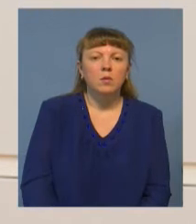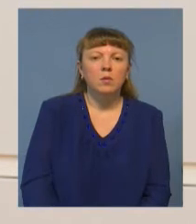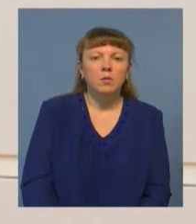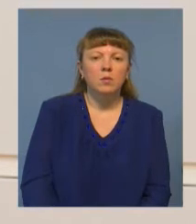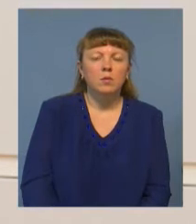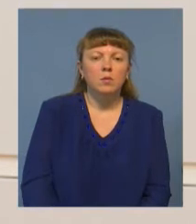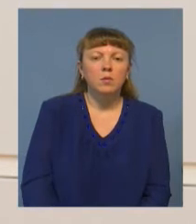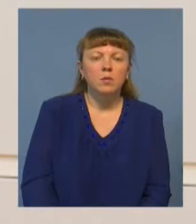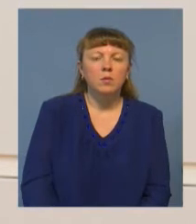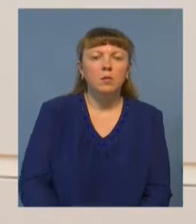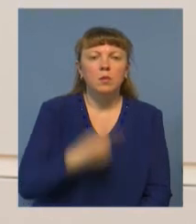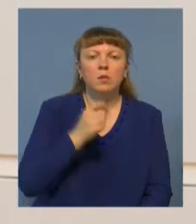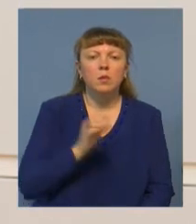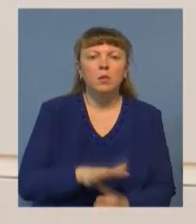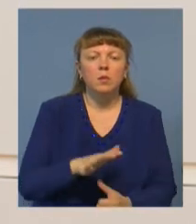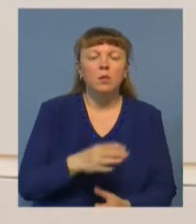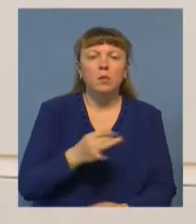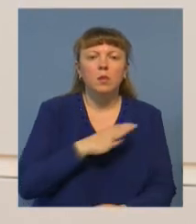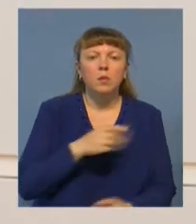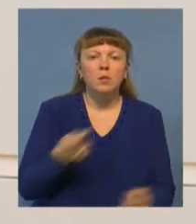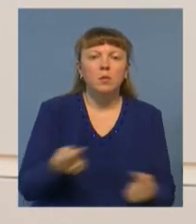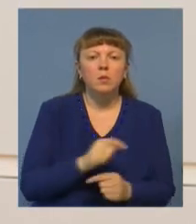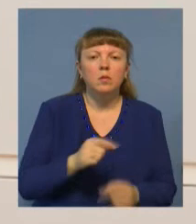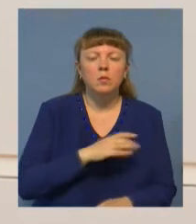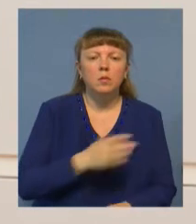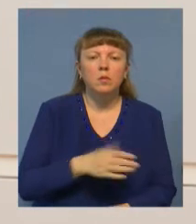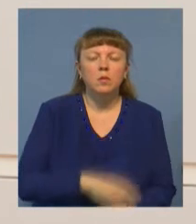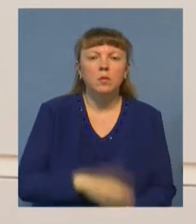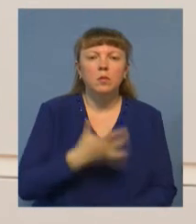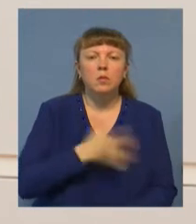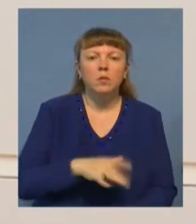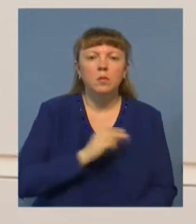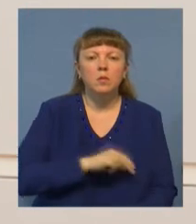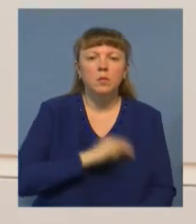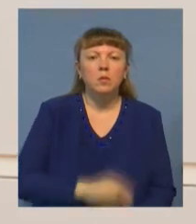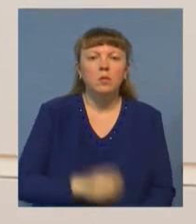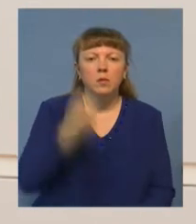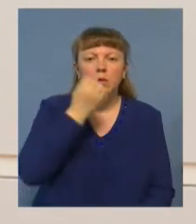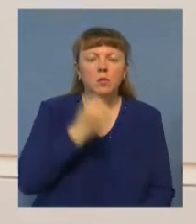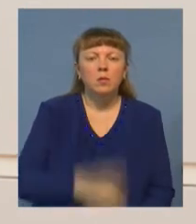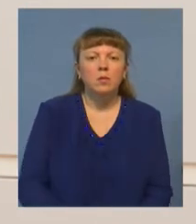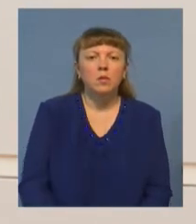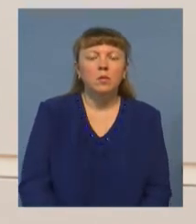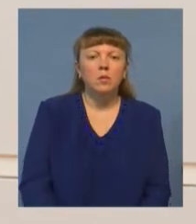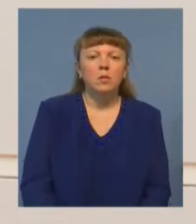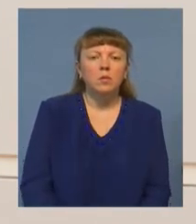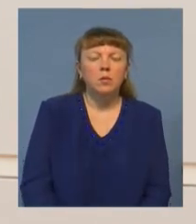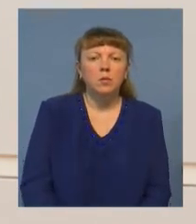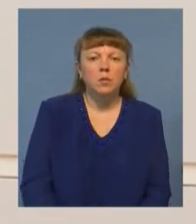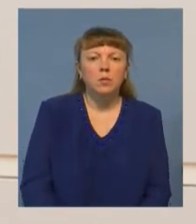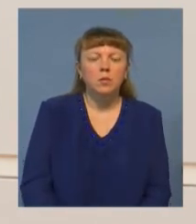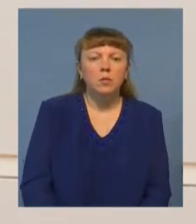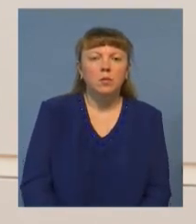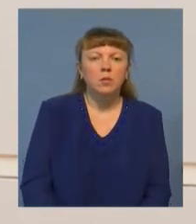Неверные данные, номер приказа не соответствует дате принятия, дате увольнения ошибки работника. Да, ошибки в данном, в